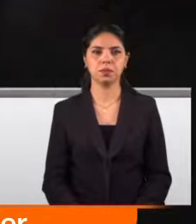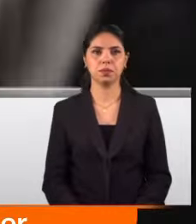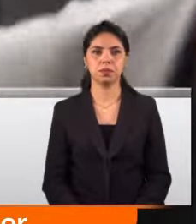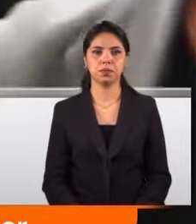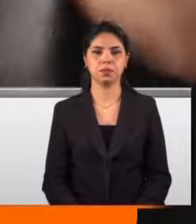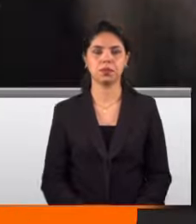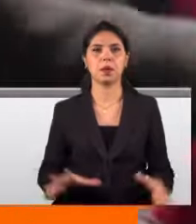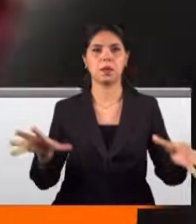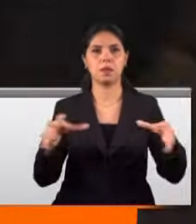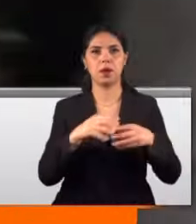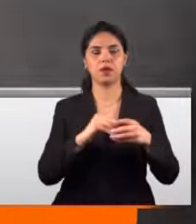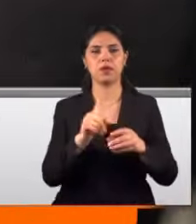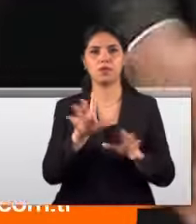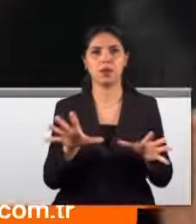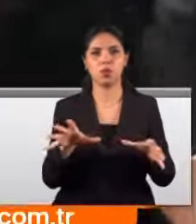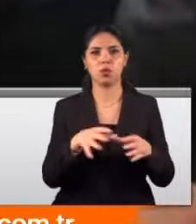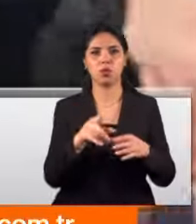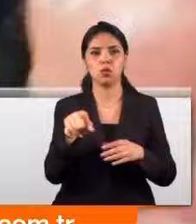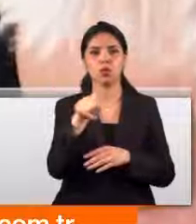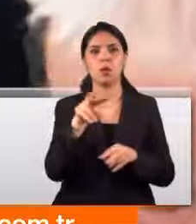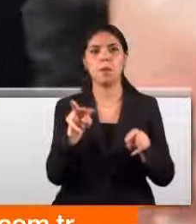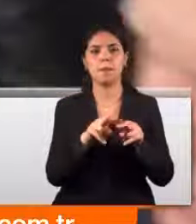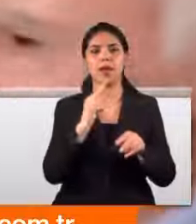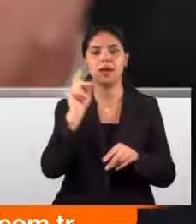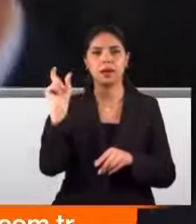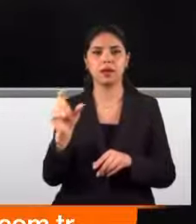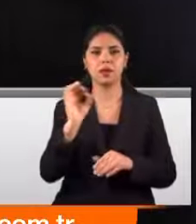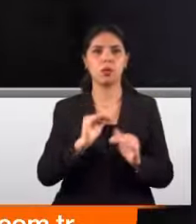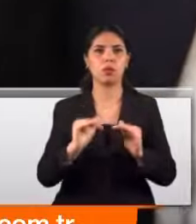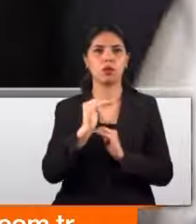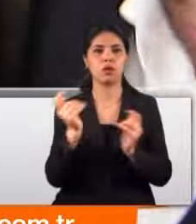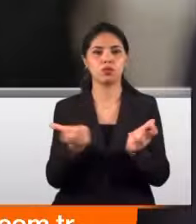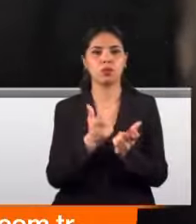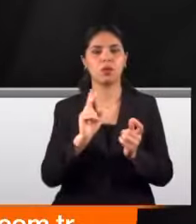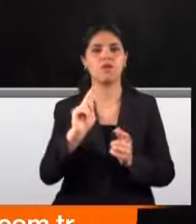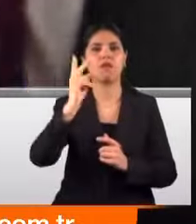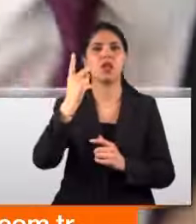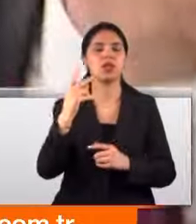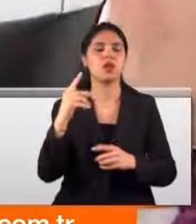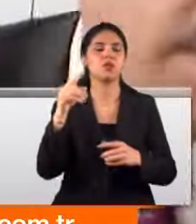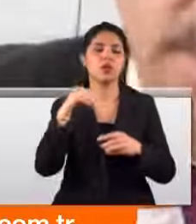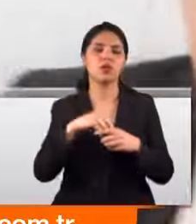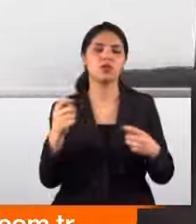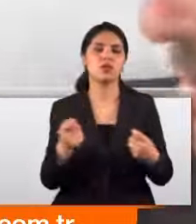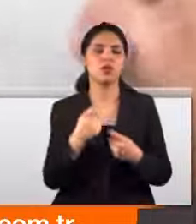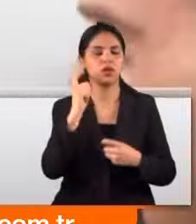döndürdüm. Parti içinde bir grubunsa hala Akşener'i olağanüstü kurultaydan vazgeçirmeye çalıştığı da